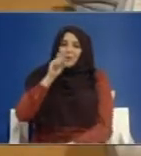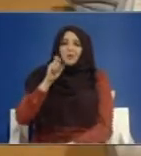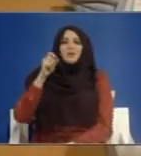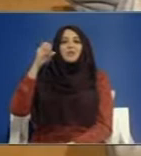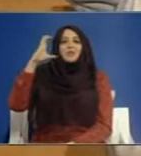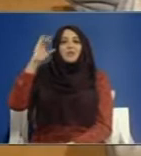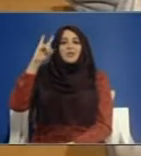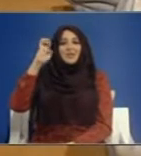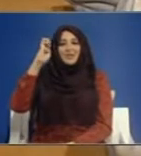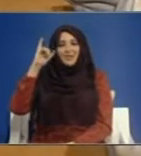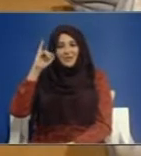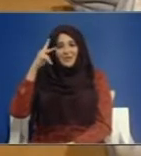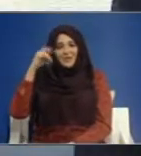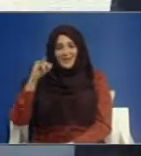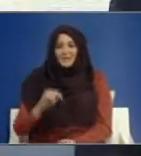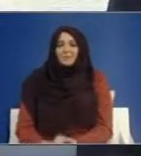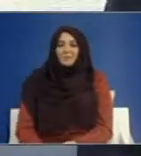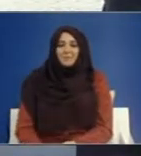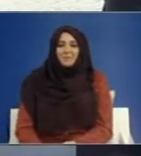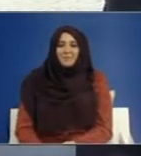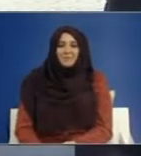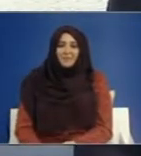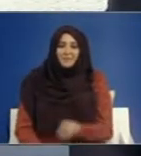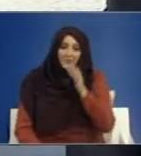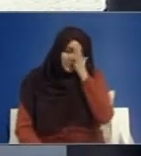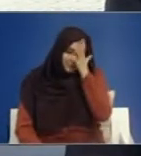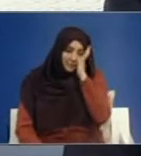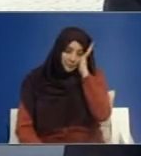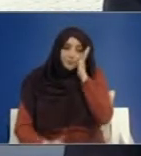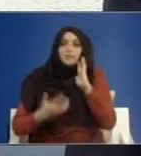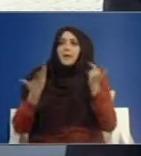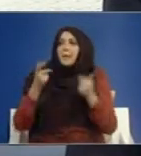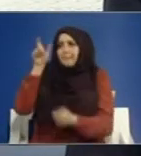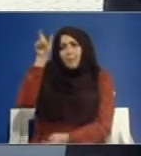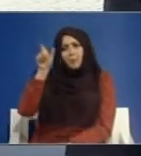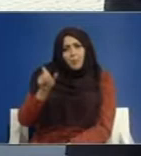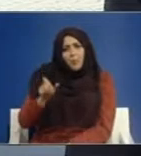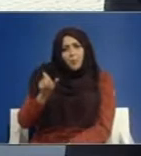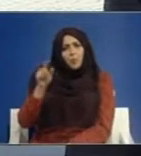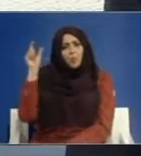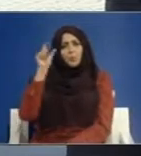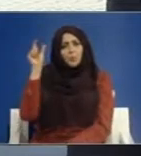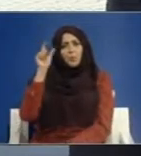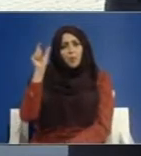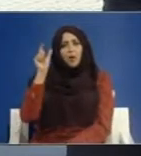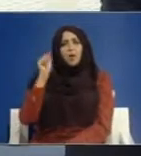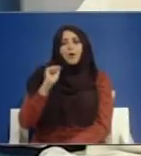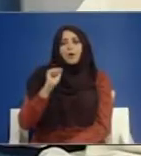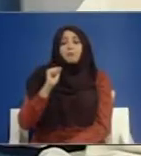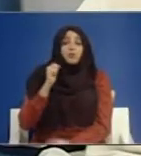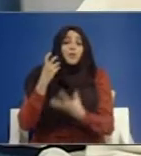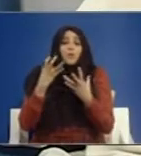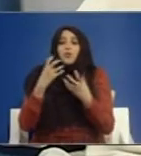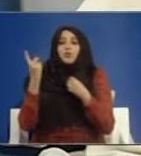مرحبا. سبارك فيك شيخنا. الإنسان المؤمن يريد أن يقي نفسه